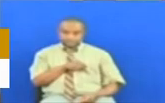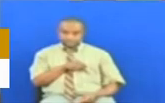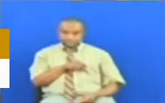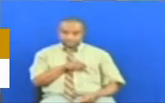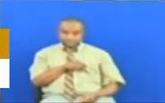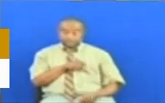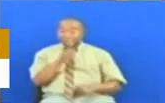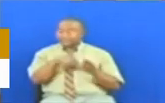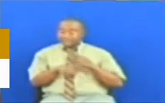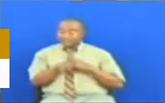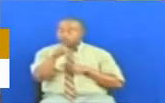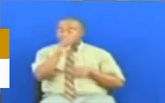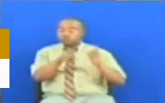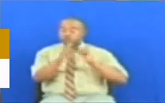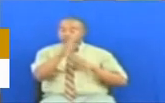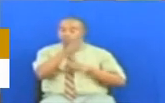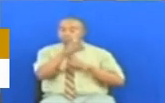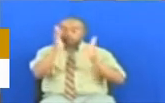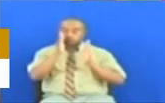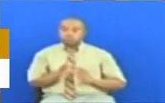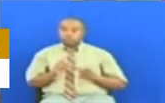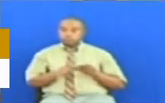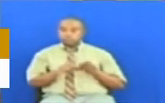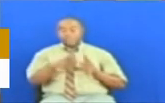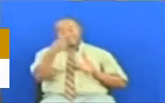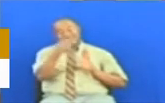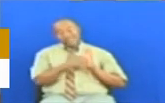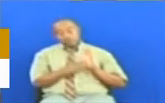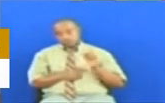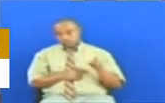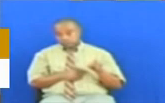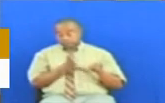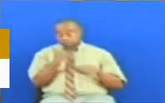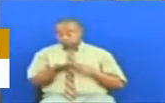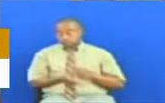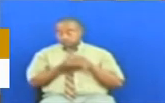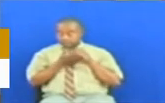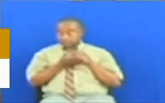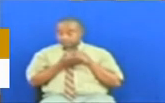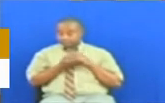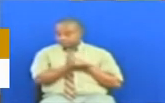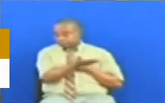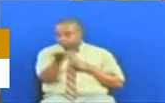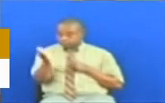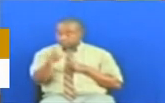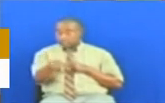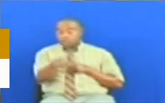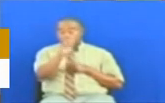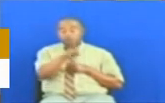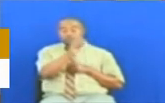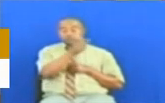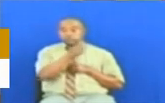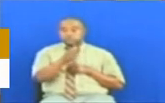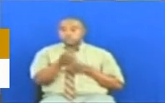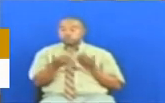uvuvi wa bahari kuu. Lakini vile vile kanuni hizo zinaweza zikaenda katika kuwasaidia wavuvi wetu waweze kupata hata